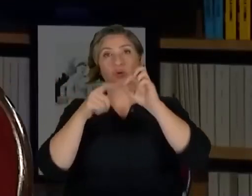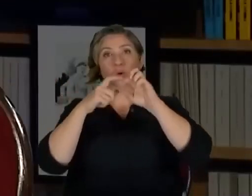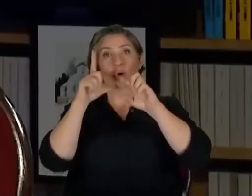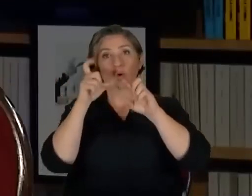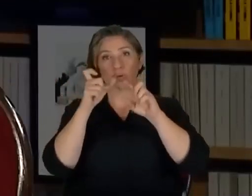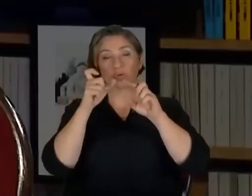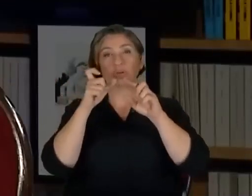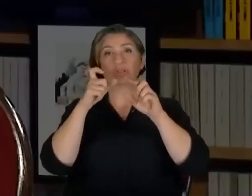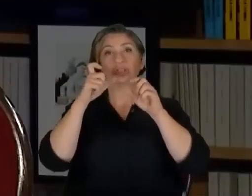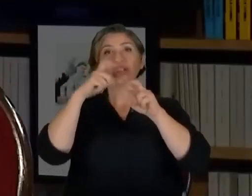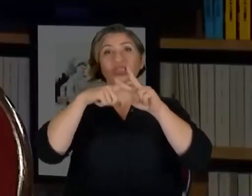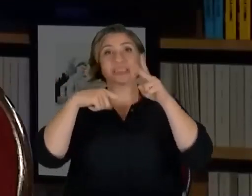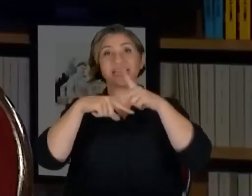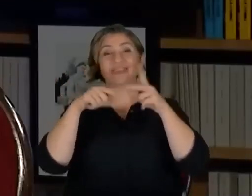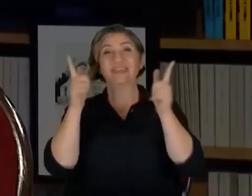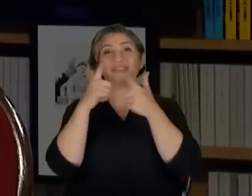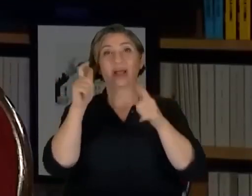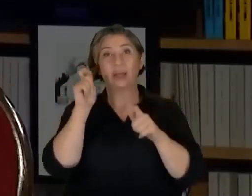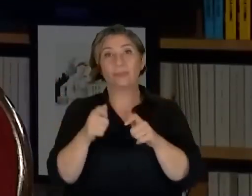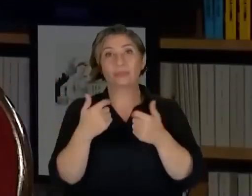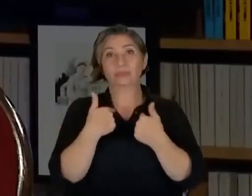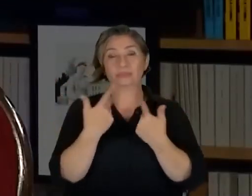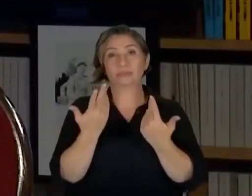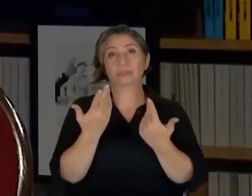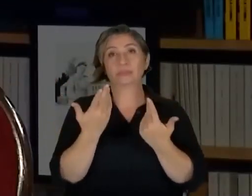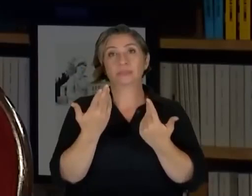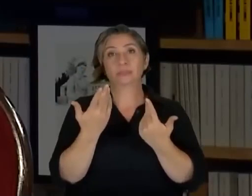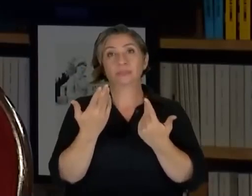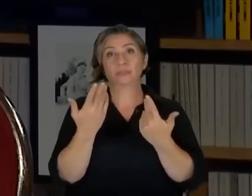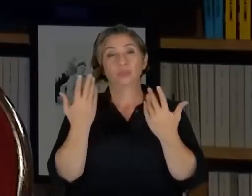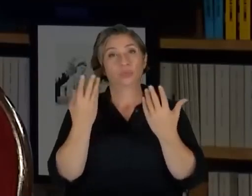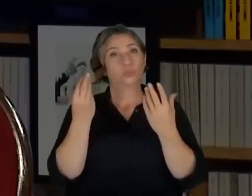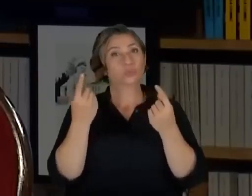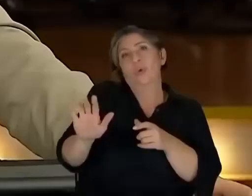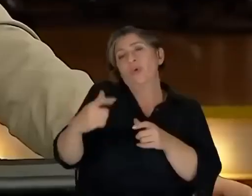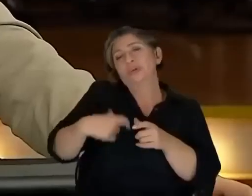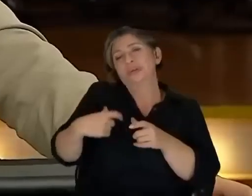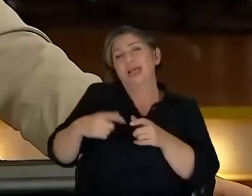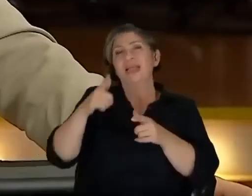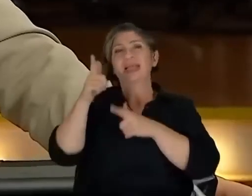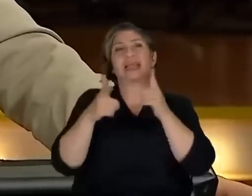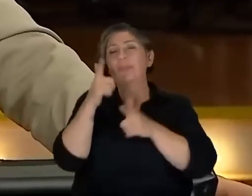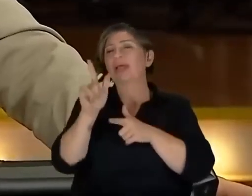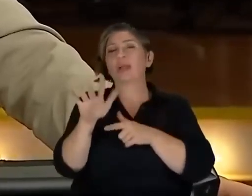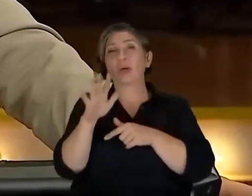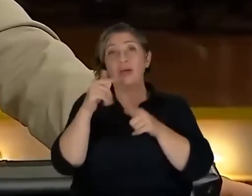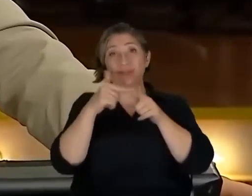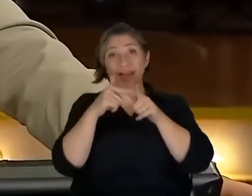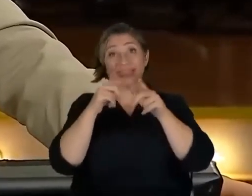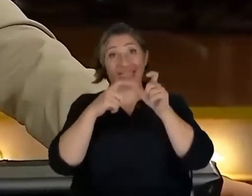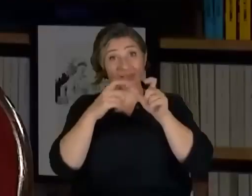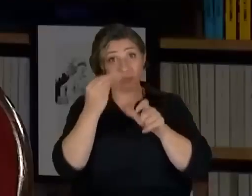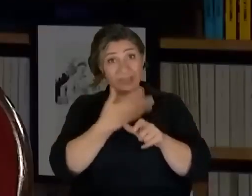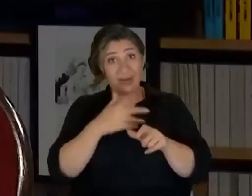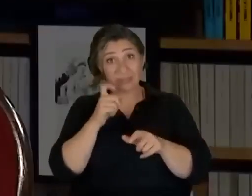Festivali yaptım bu albümle. Geçen sene festivaller falan güzel bir sürü şey yapıyoruz. Hmm. Frank Sinatra'yı hakikaten sever